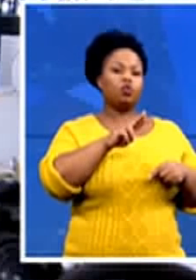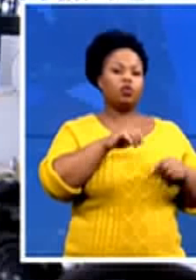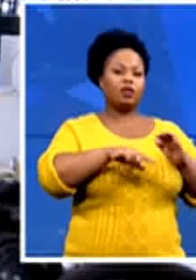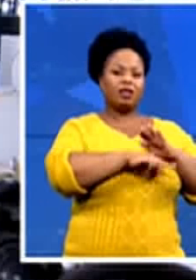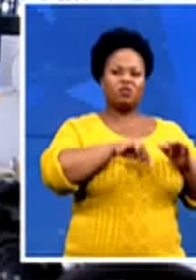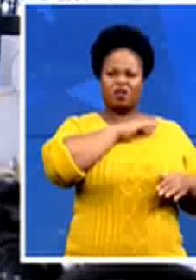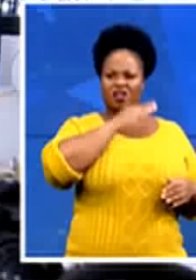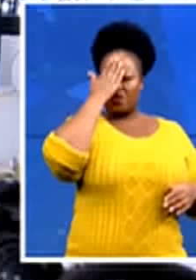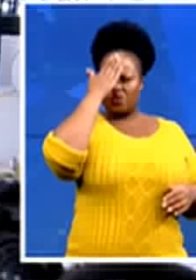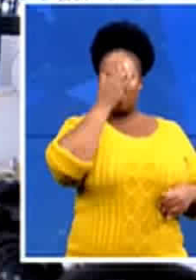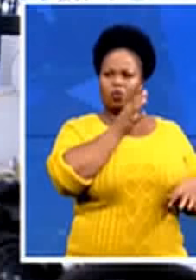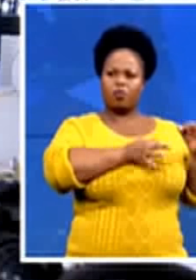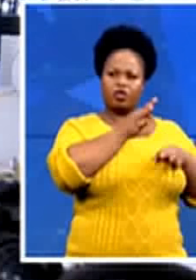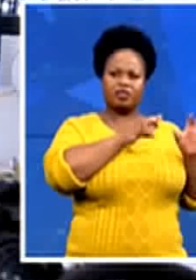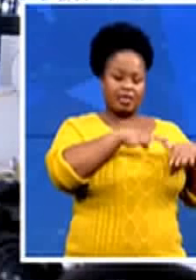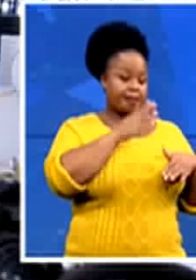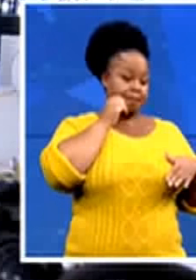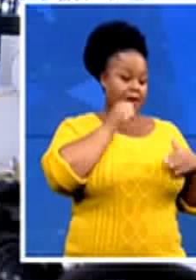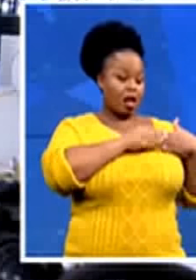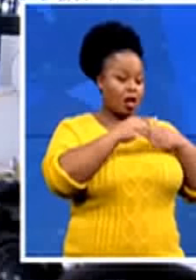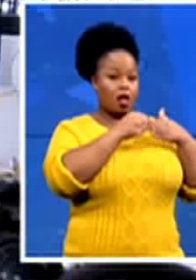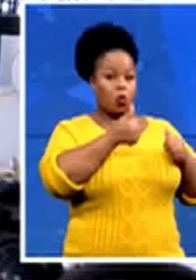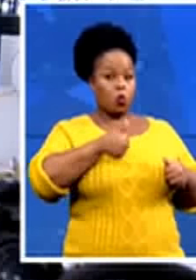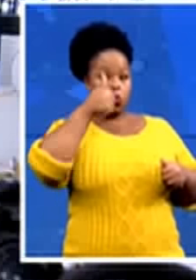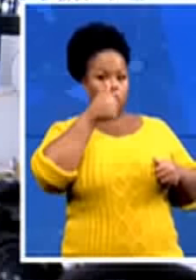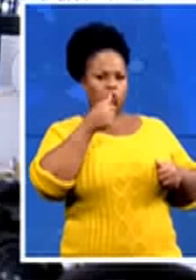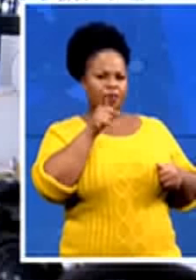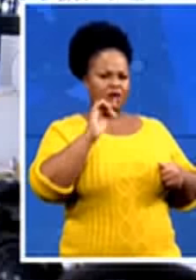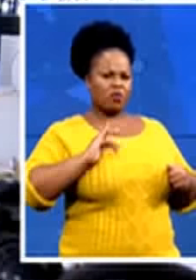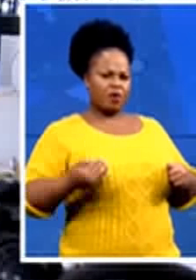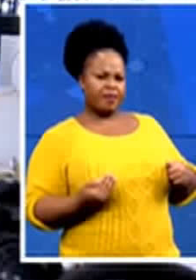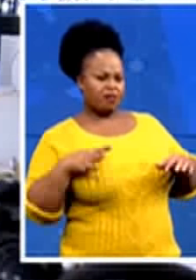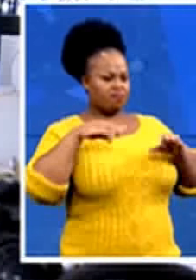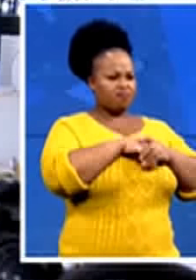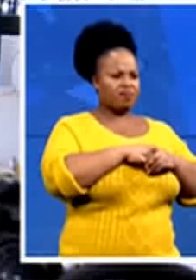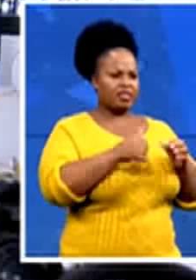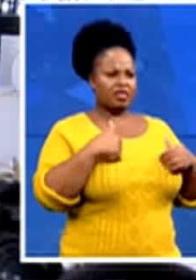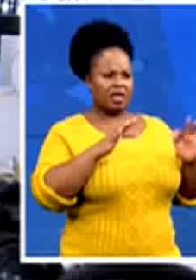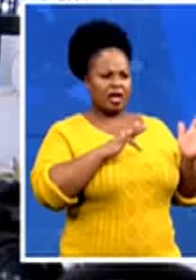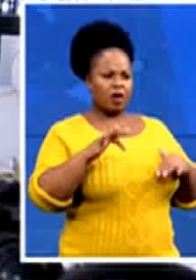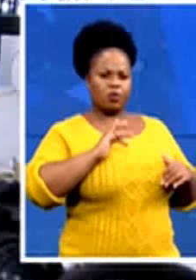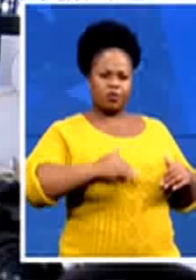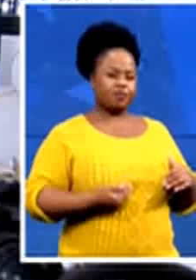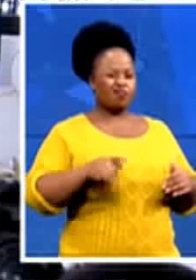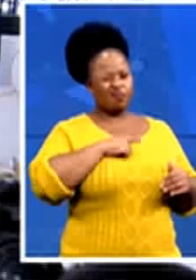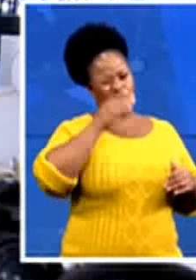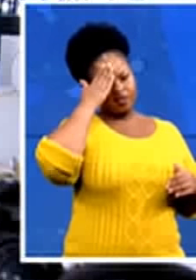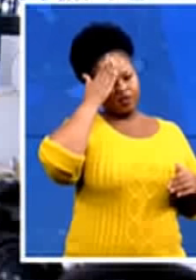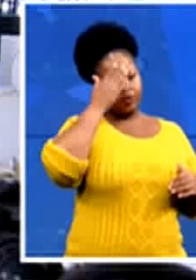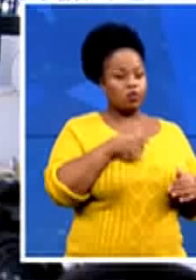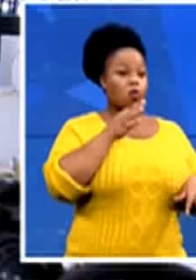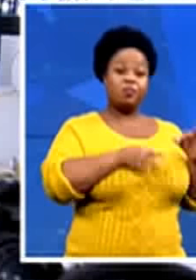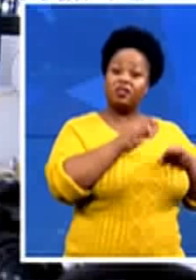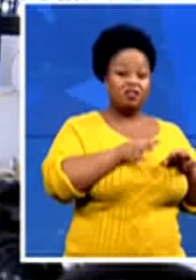abantu besilisa kwakunjani kuyena eqala esebenza njengomuntu osifazane siyazi ukuthi kwipolitiki nakhona futhi